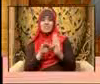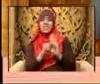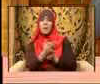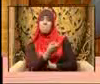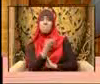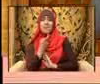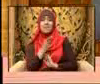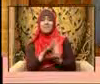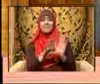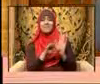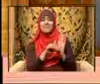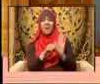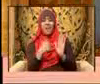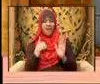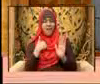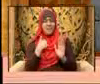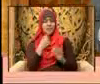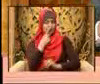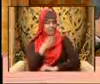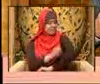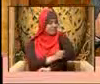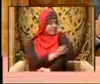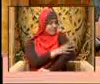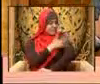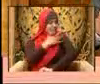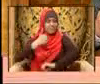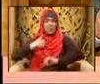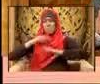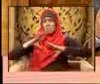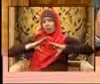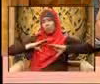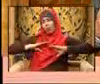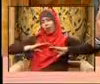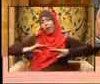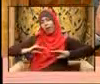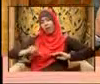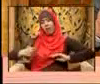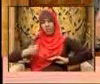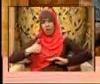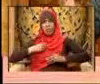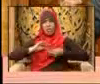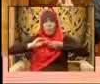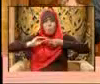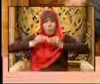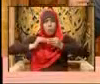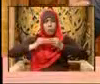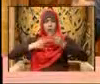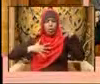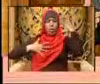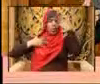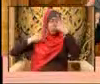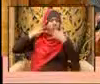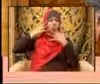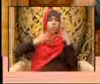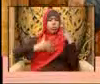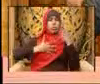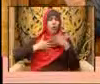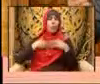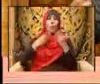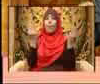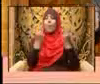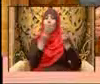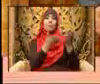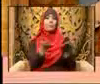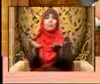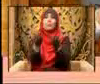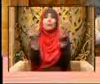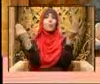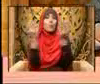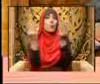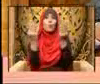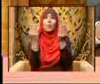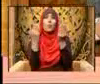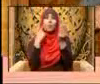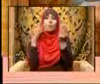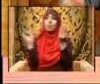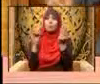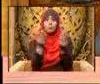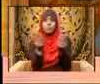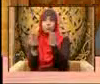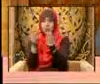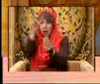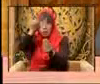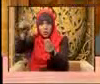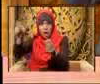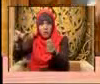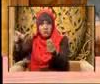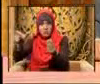الطمأنينة والراحة والملاذ. الإنسان عندما تضيق به الدنيا إلى من سيشكو؟ وإلى أي محراب سيتوجه؟